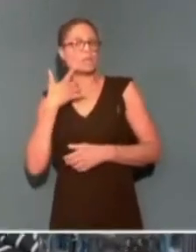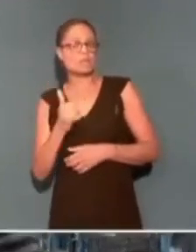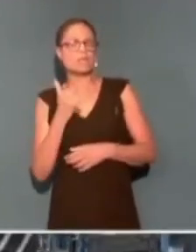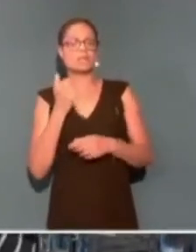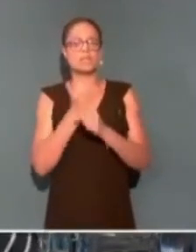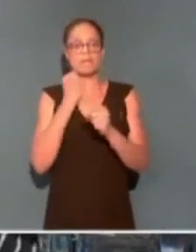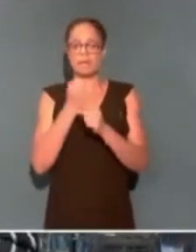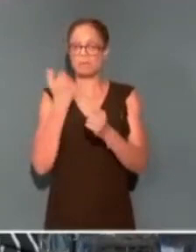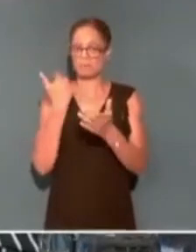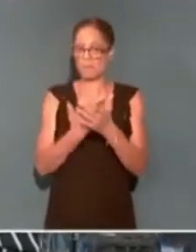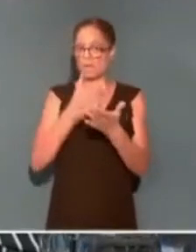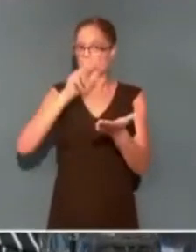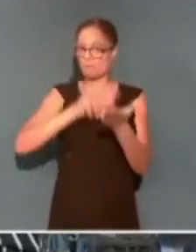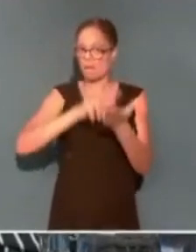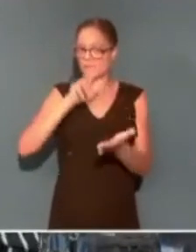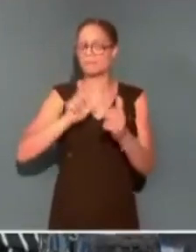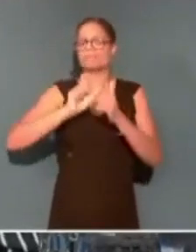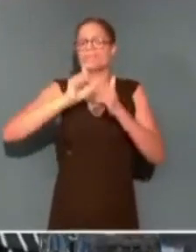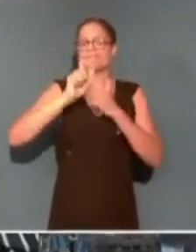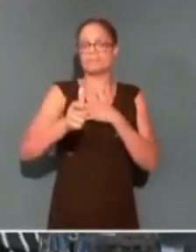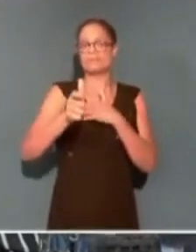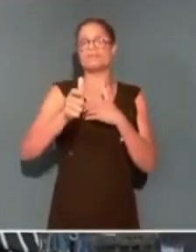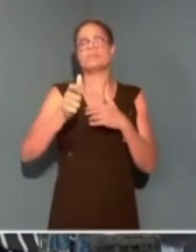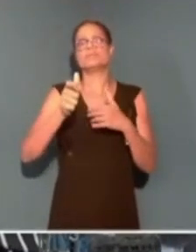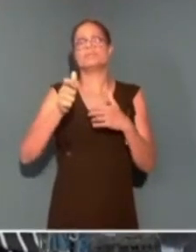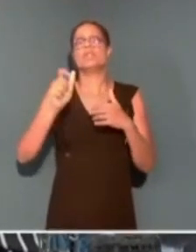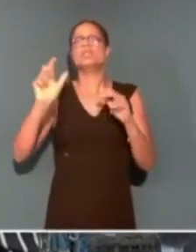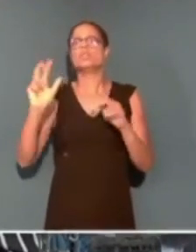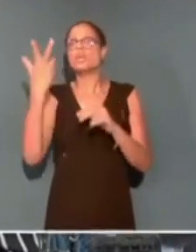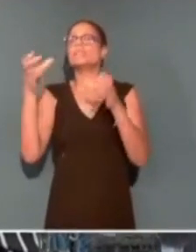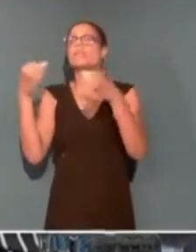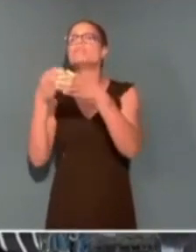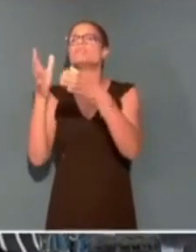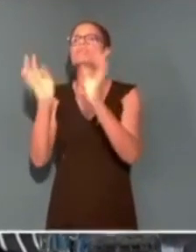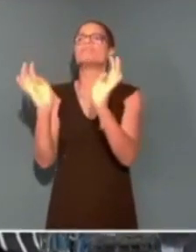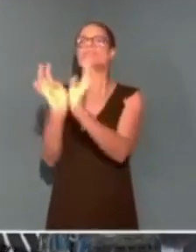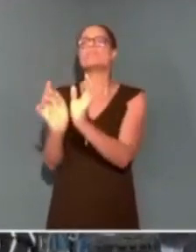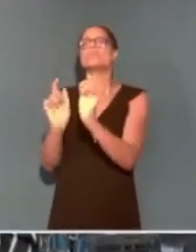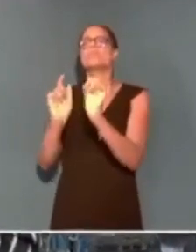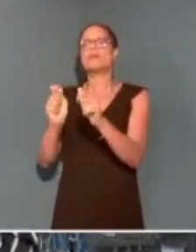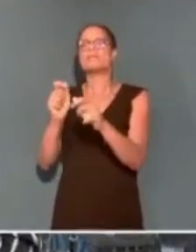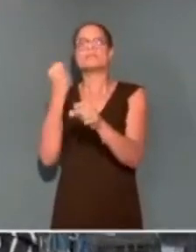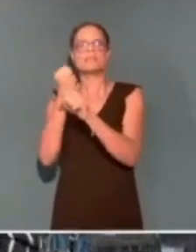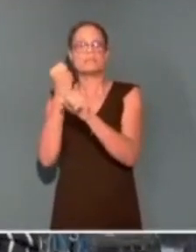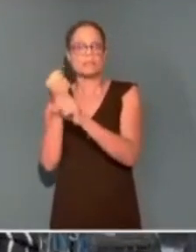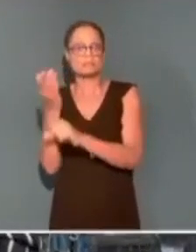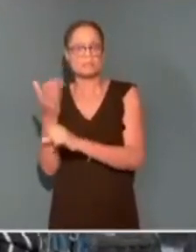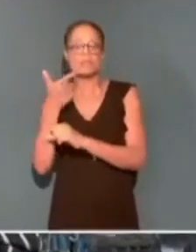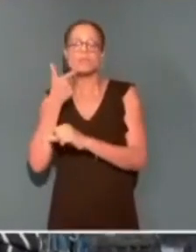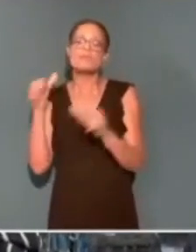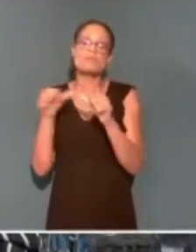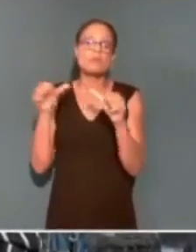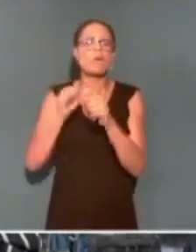cette hypothèse, je pense que la commande qui sera passée au troisième groupe de travail, c'est de préparer